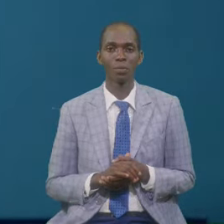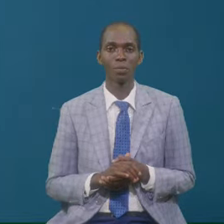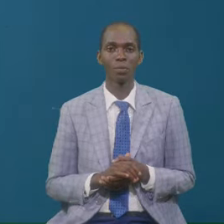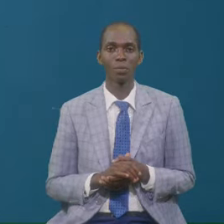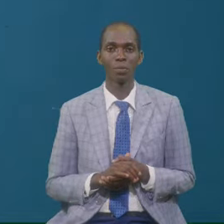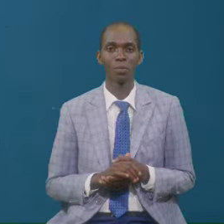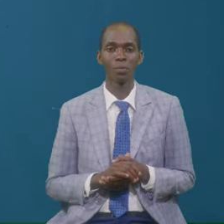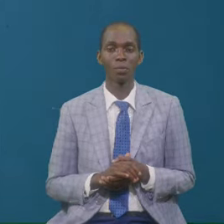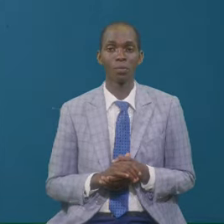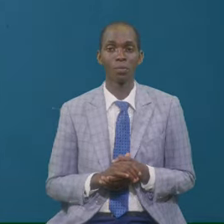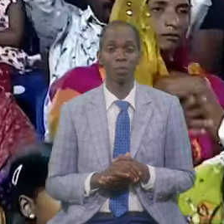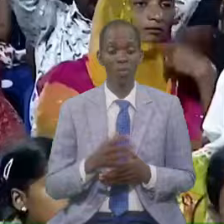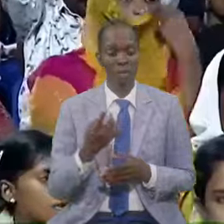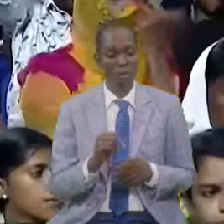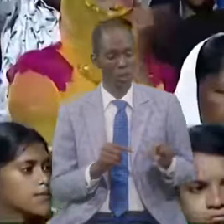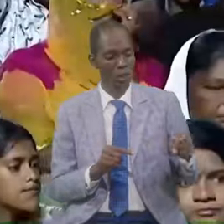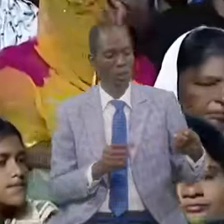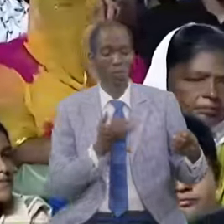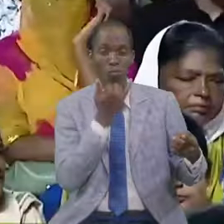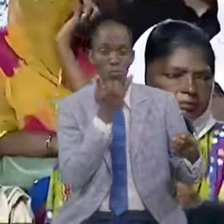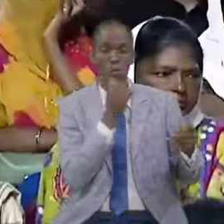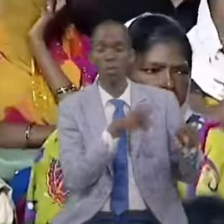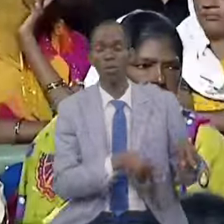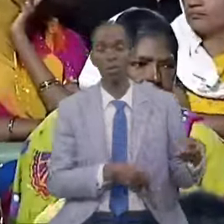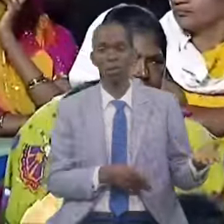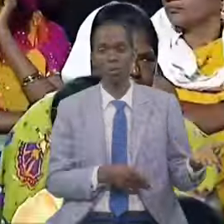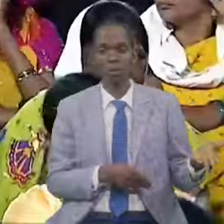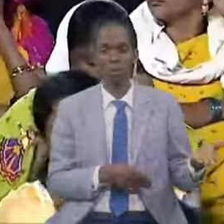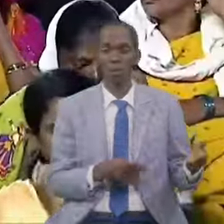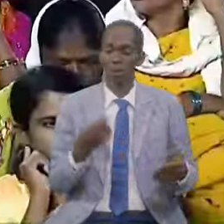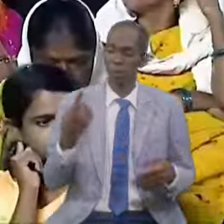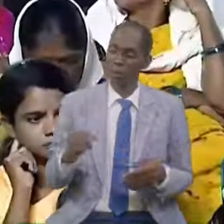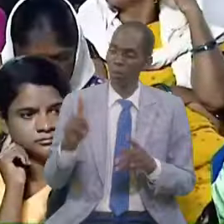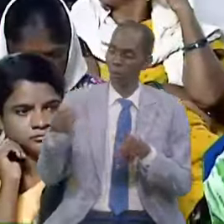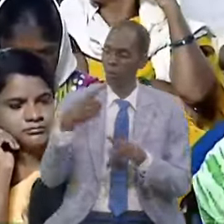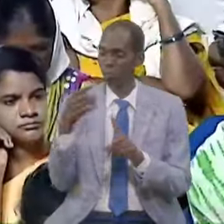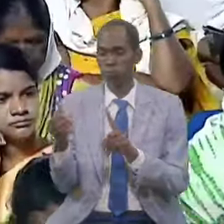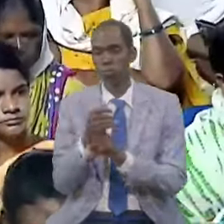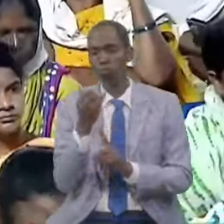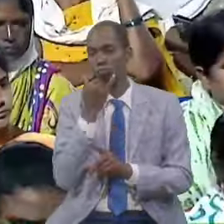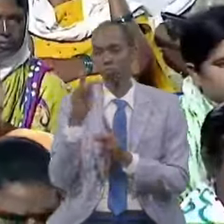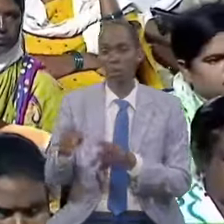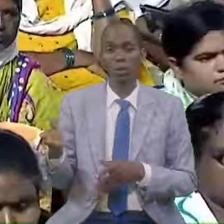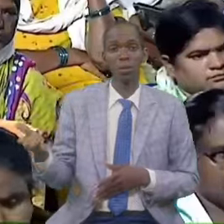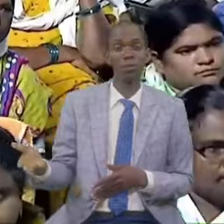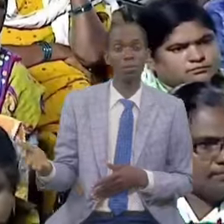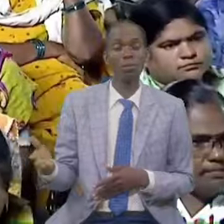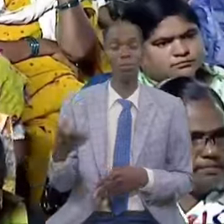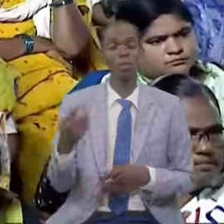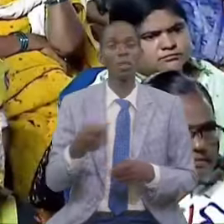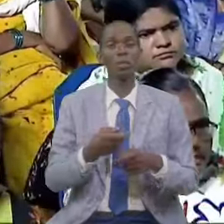The accused. నేరం మోపబడ్డవాడు. The accuser. నేరము మోపినవాడు. The prosecutor.